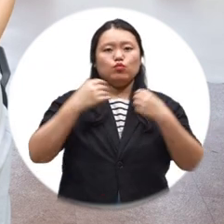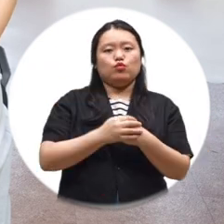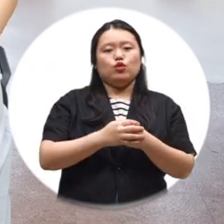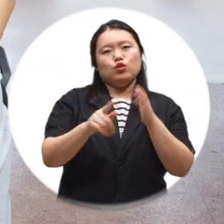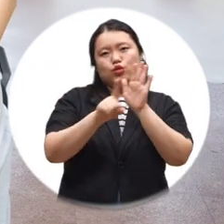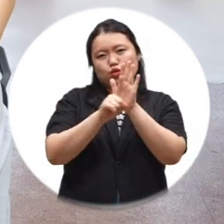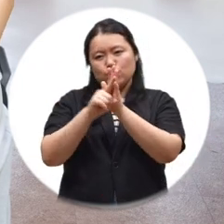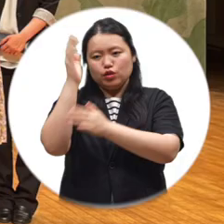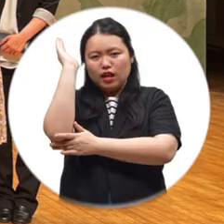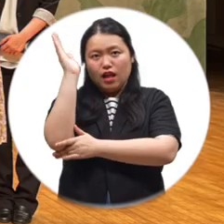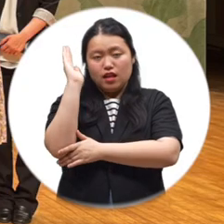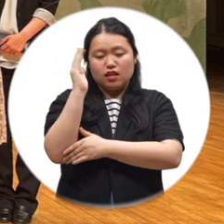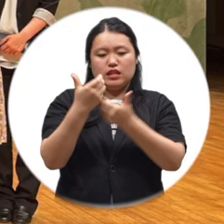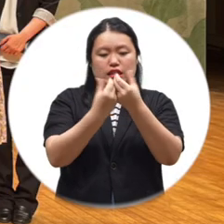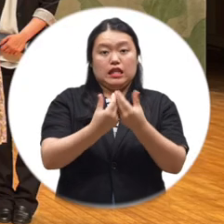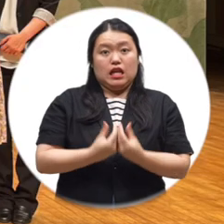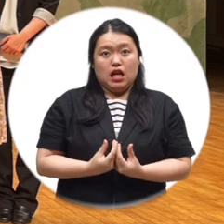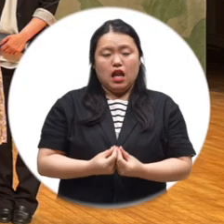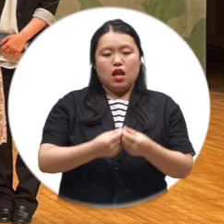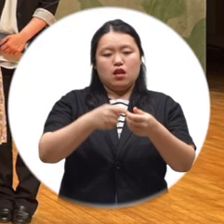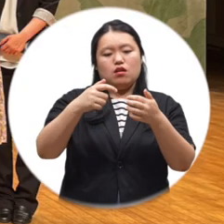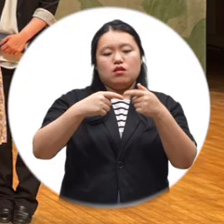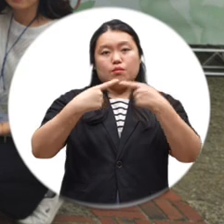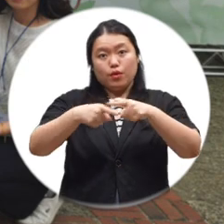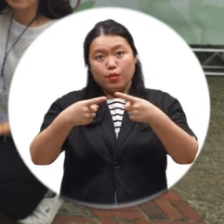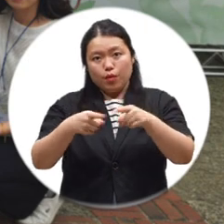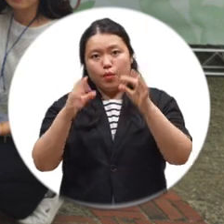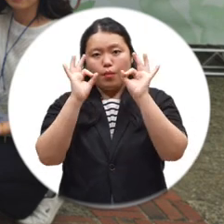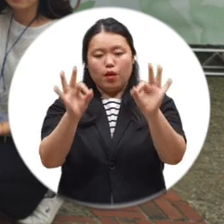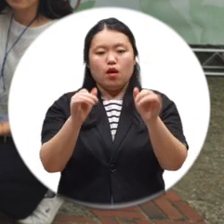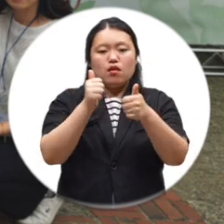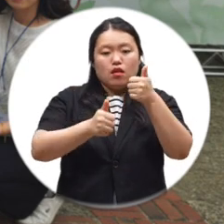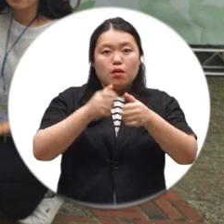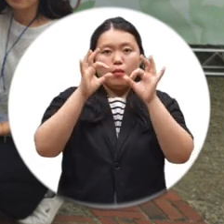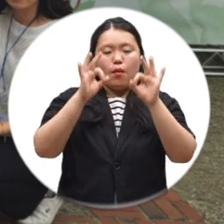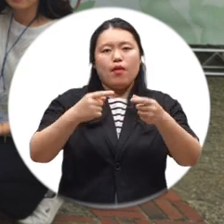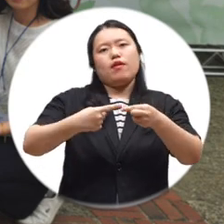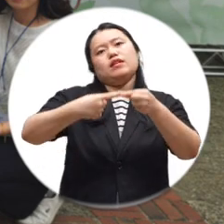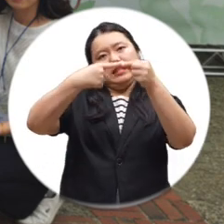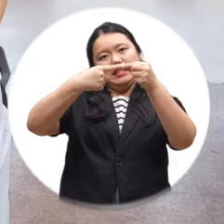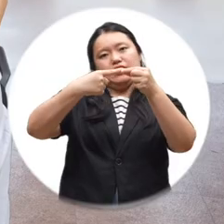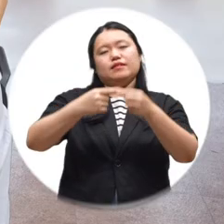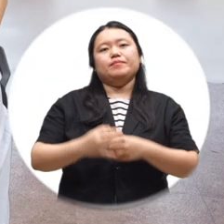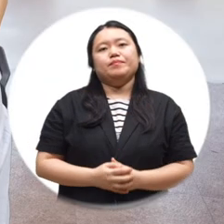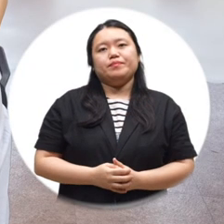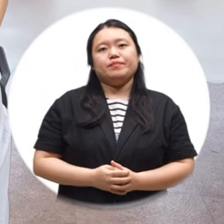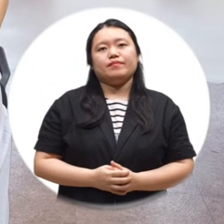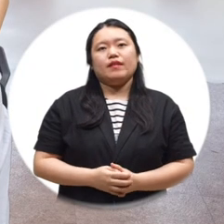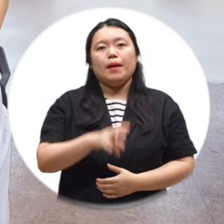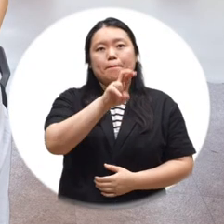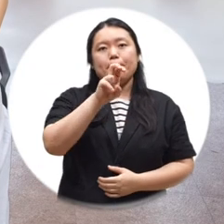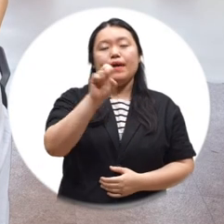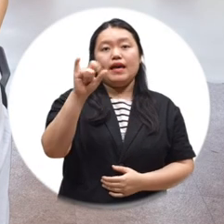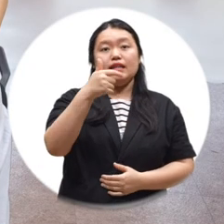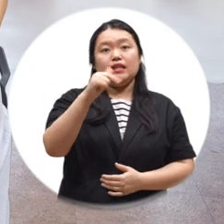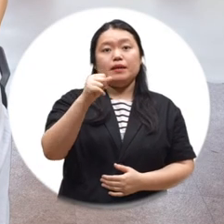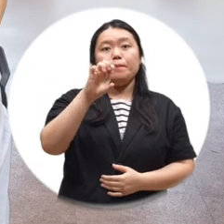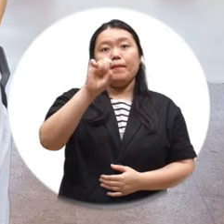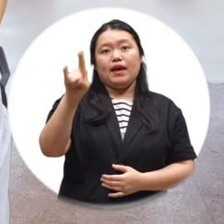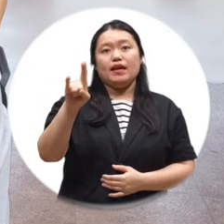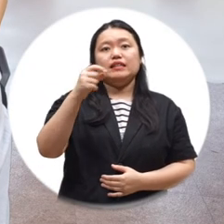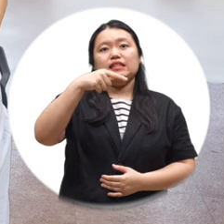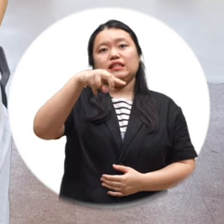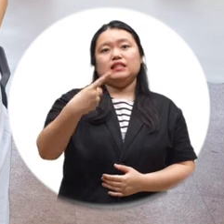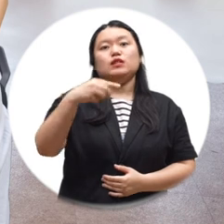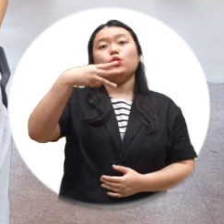우수사례 경진대회에서 전년도 최우수상 수상에 이어 올해도 최우수상을 수상했습니다. 매니페스토 경진대회란